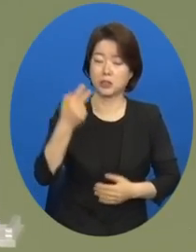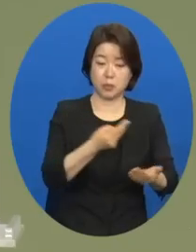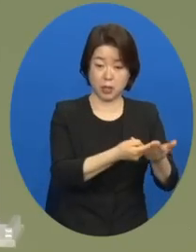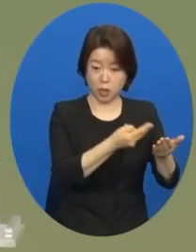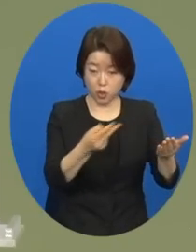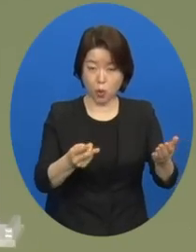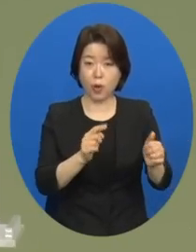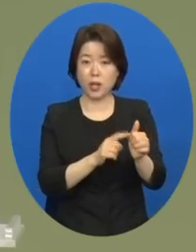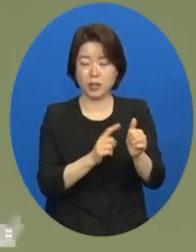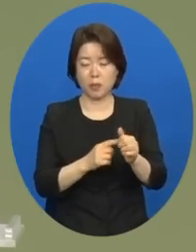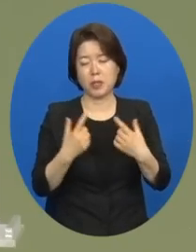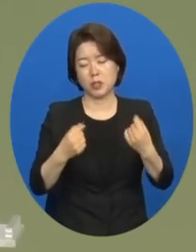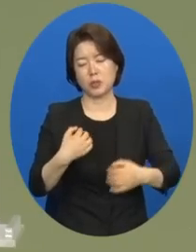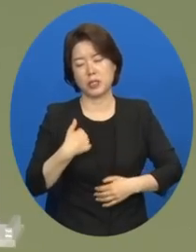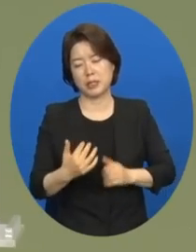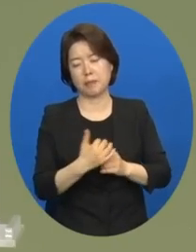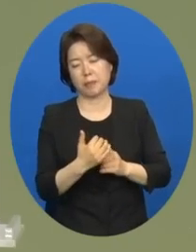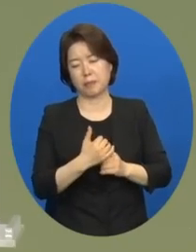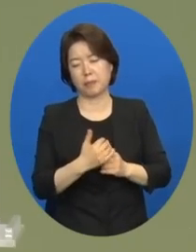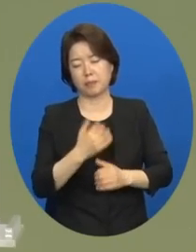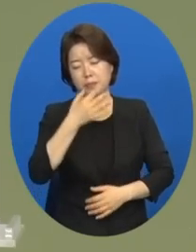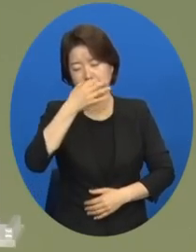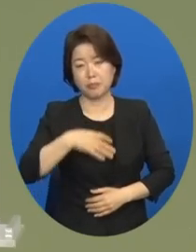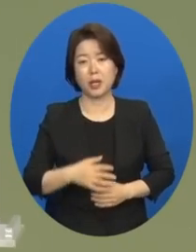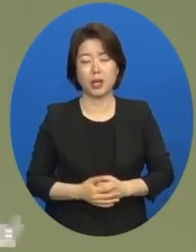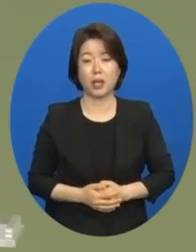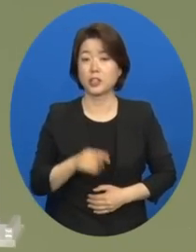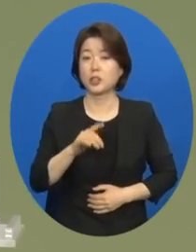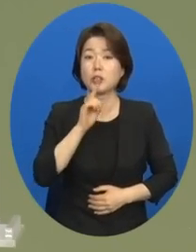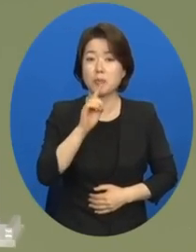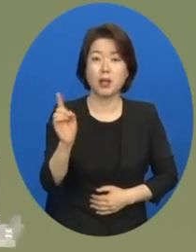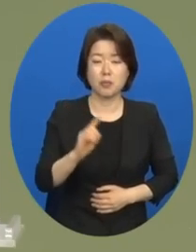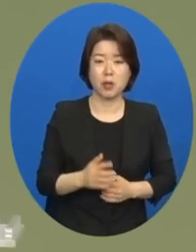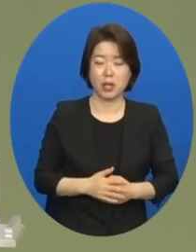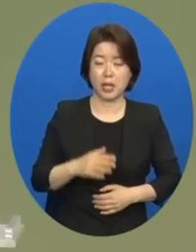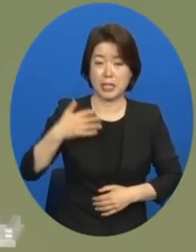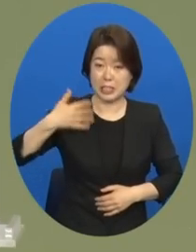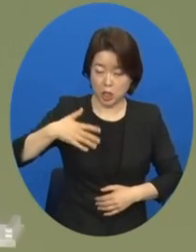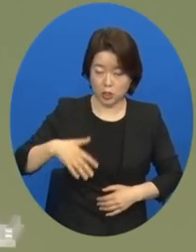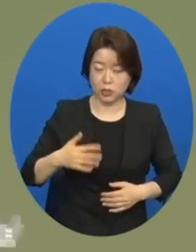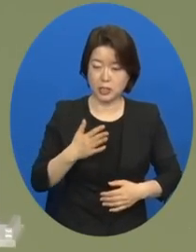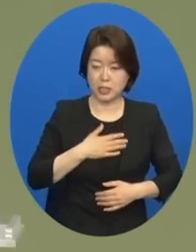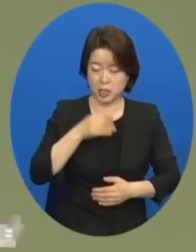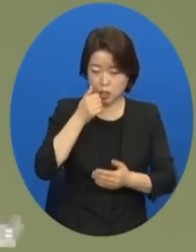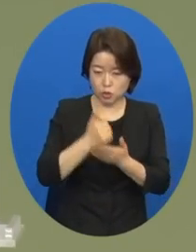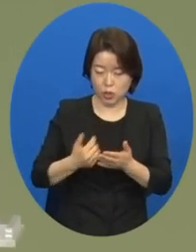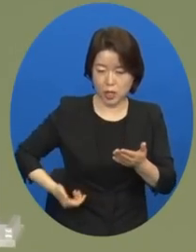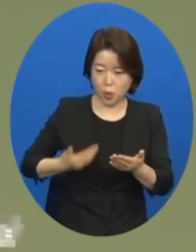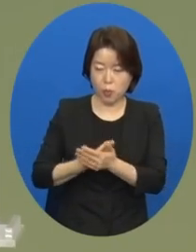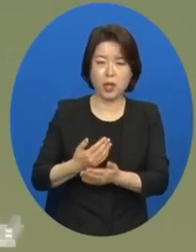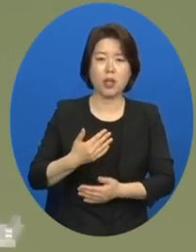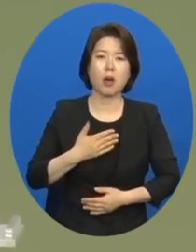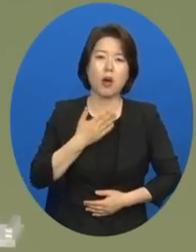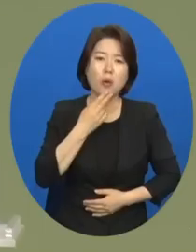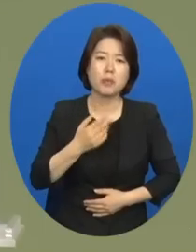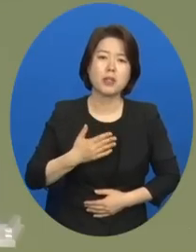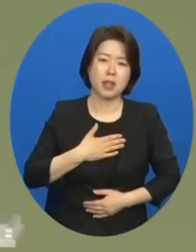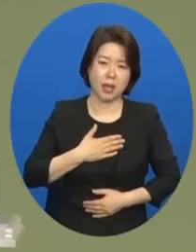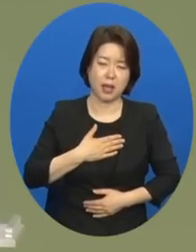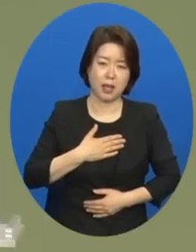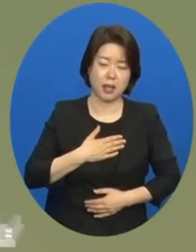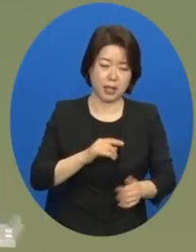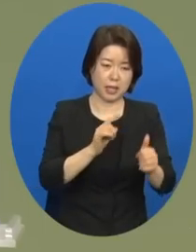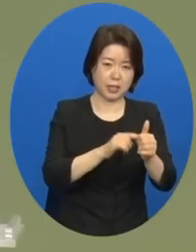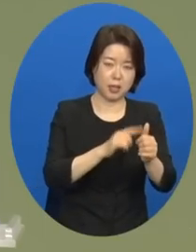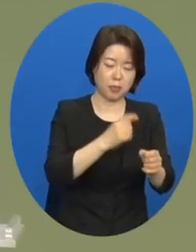남편은 여전히 힘들게 합니다 근데 여기서 뭐라 그러냐면 아직도 제재를 회개하지 않는 저 때문에 남편이